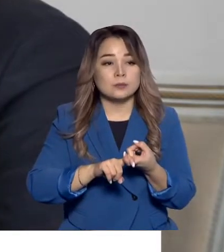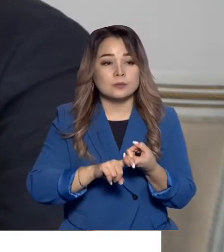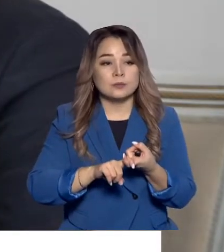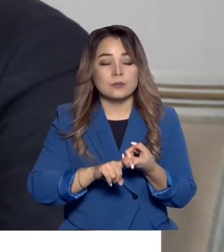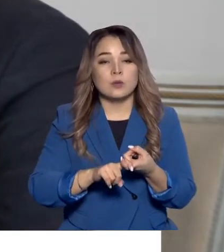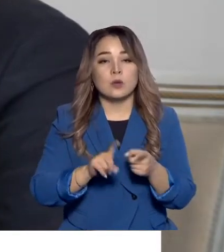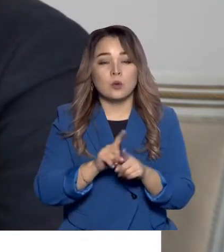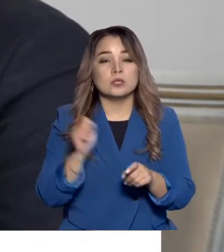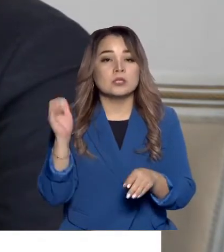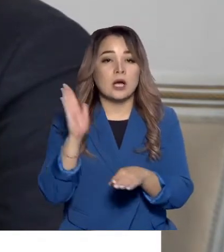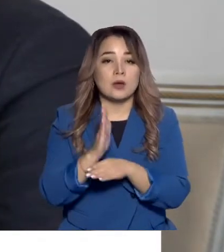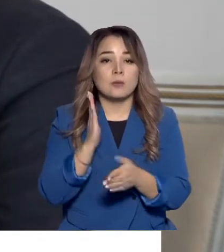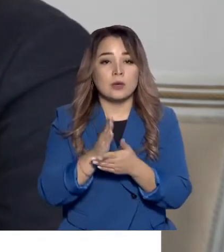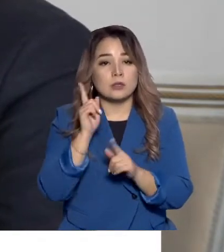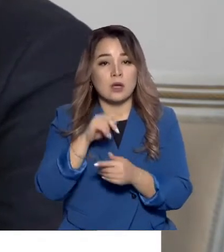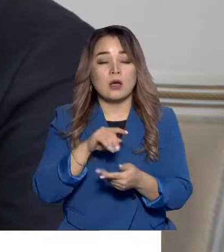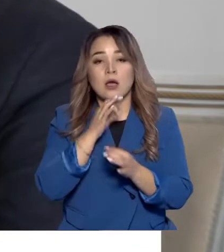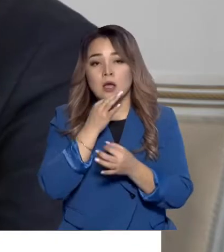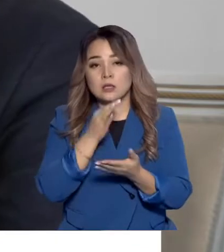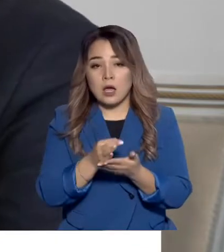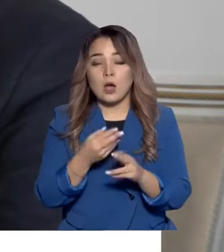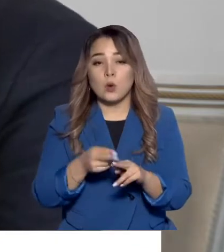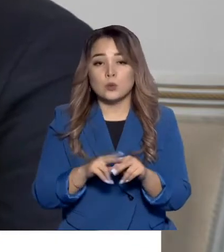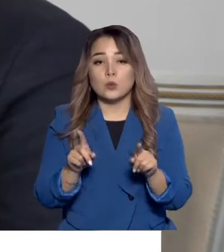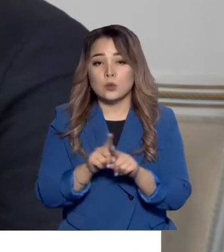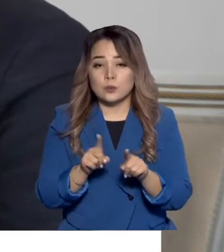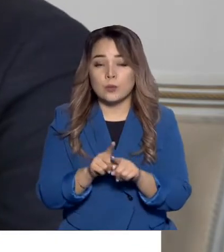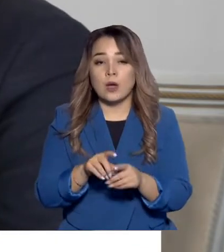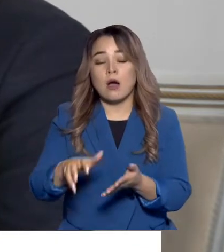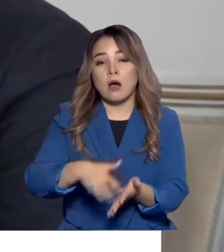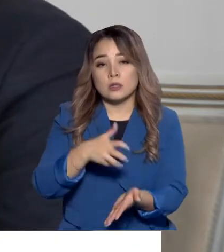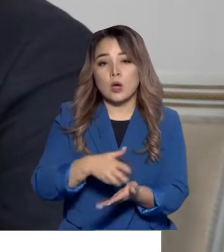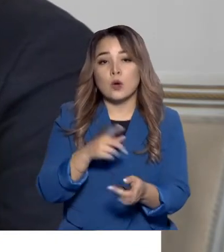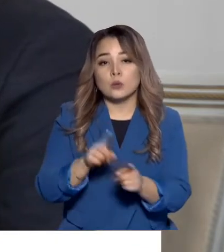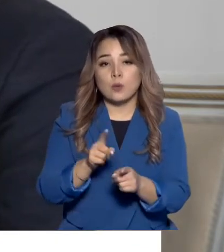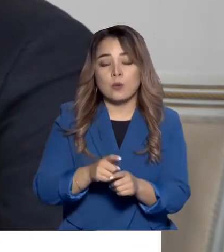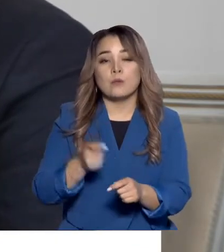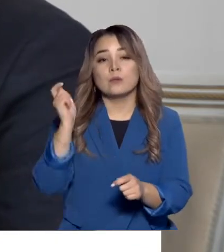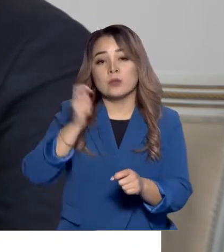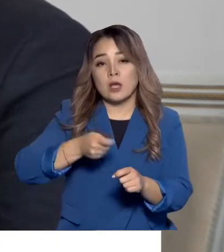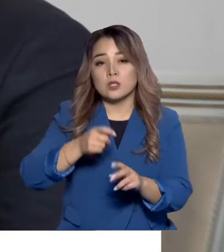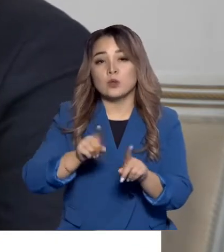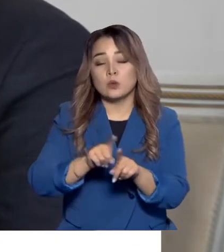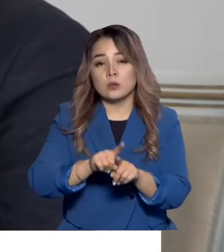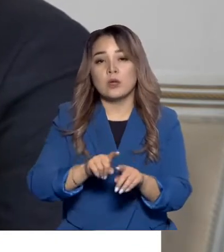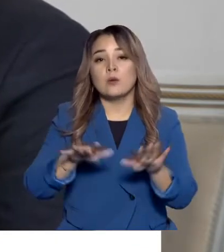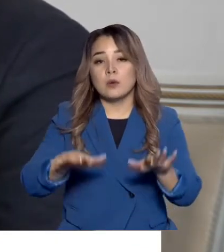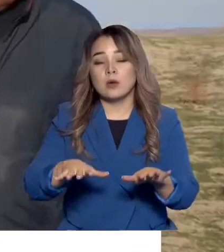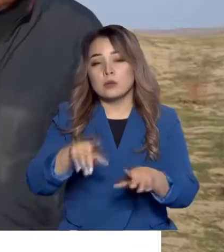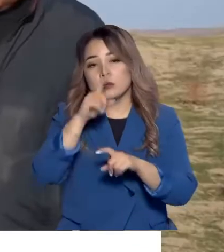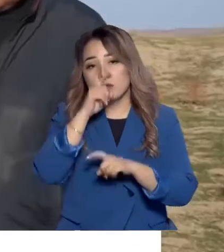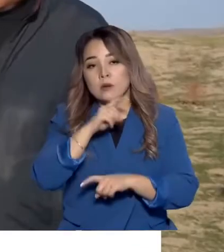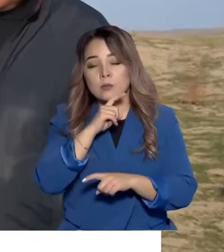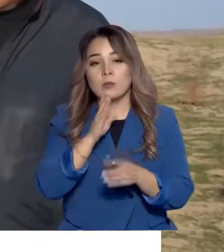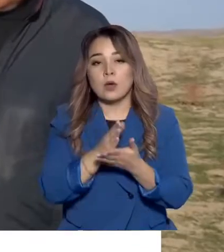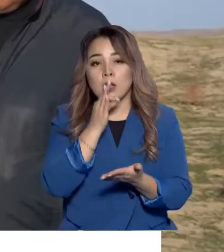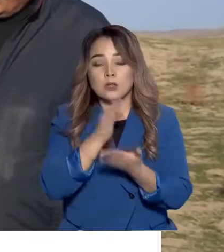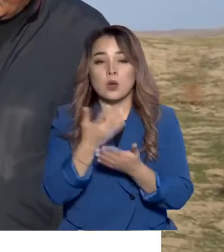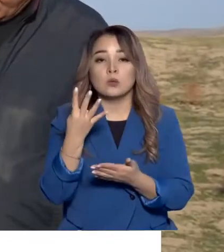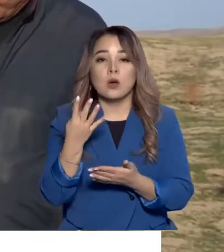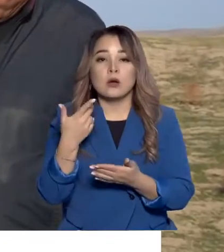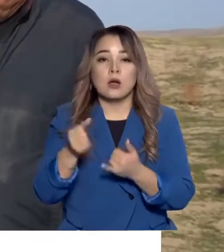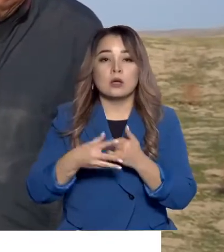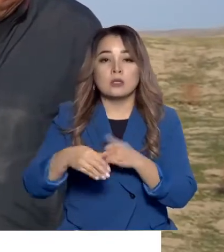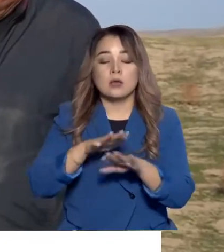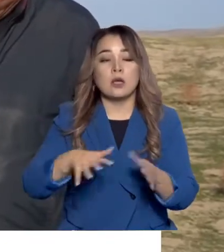қаулы шыққан, ол жаңа олда да жаңа бір қазықты қаққанда кеткен. Ол жерде осы ауданмен түсінбеушілік болып қалғанда. 4 гектар аумақты